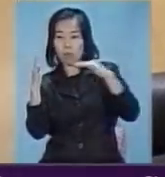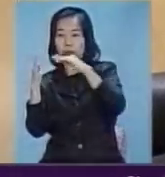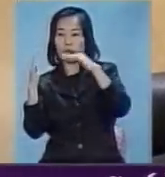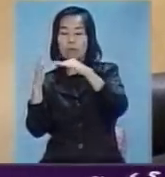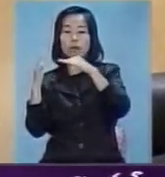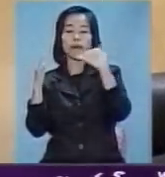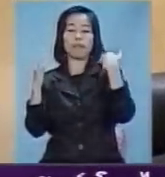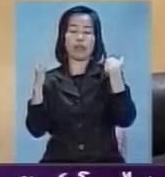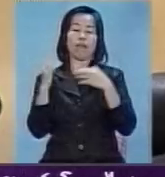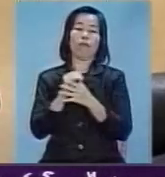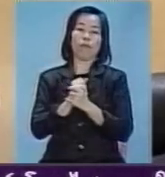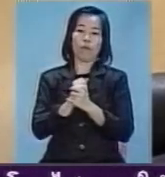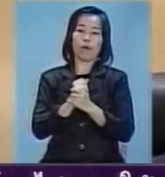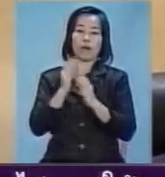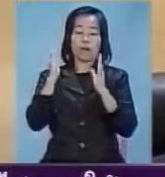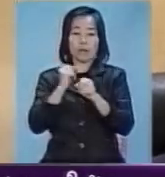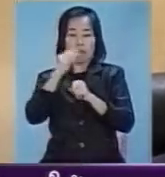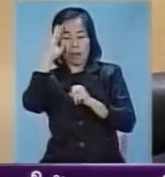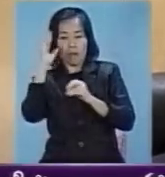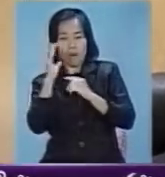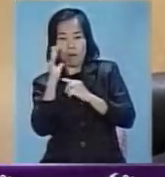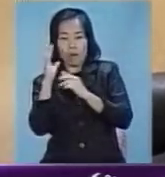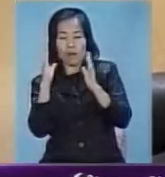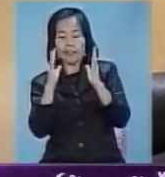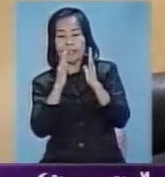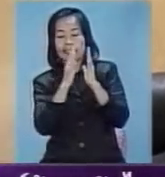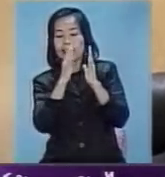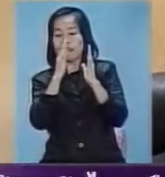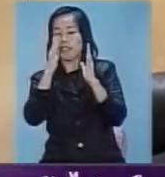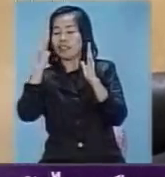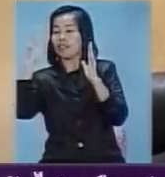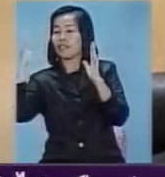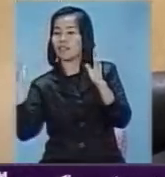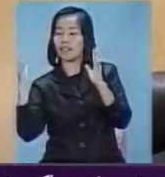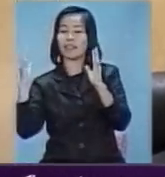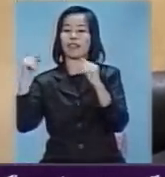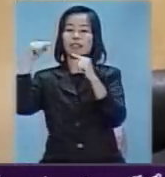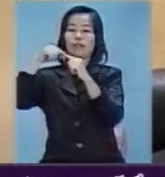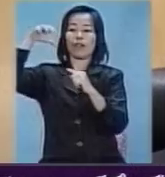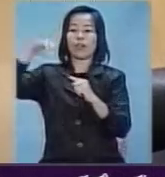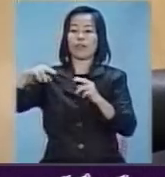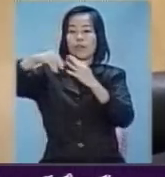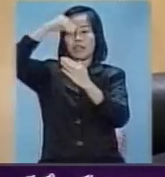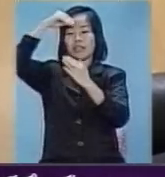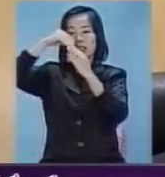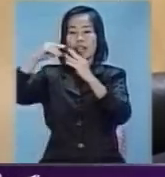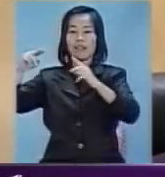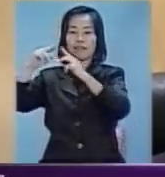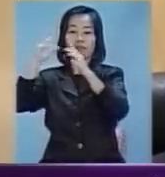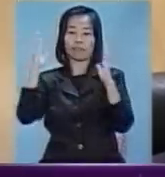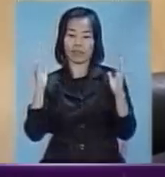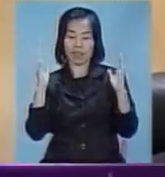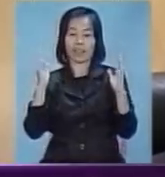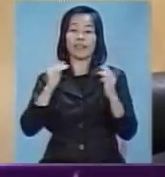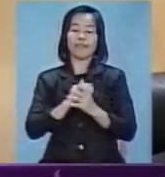กระส่งศึษาาที่กันผมเหนวาภาพอย่งั้นวันน